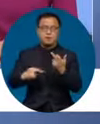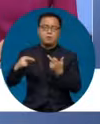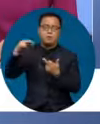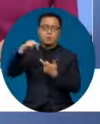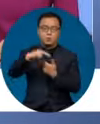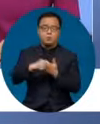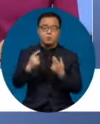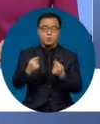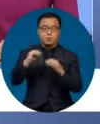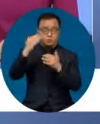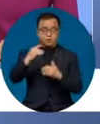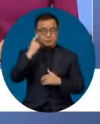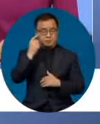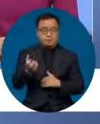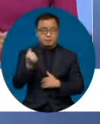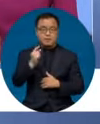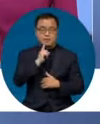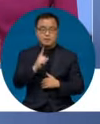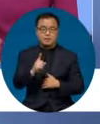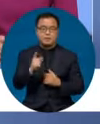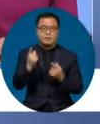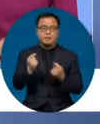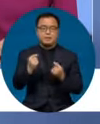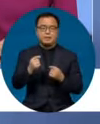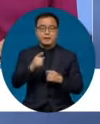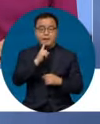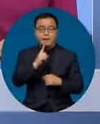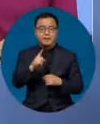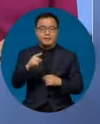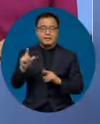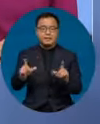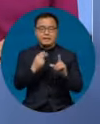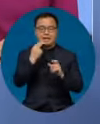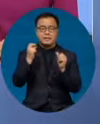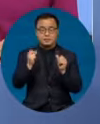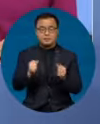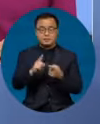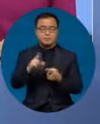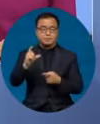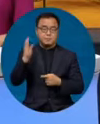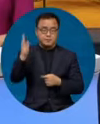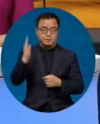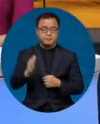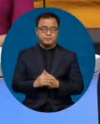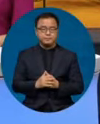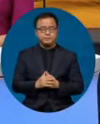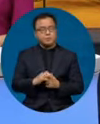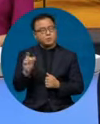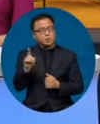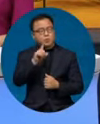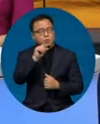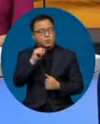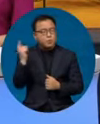생각에서였다고 합니다. 또 산과 발음이 같은 살아있음의 의미도 강조하고 싶었다고 말했고요. 네. 어딘가 뭐 새소리도